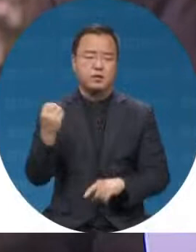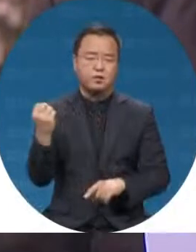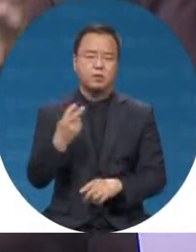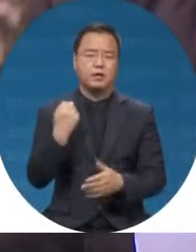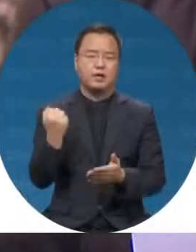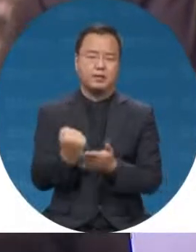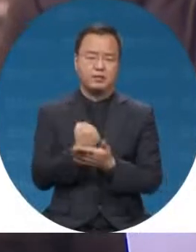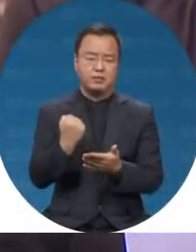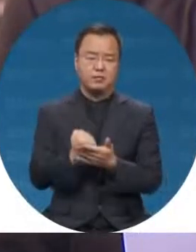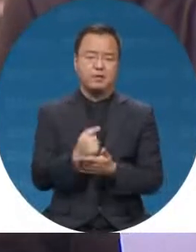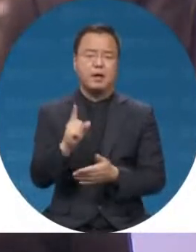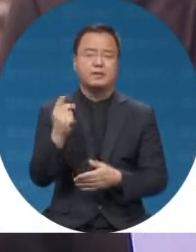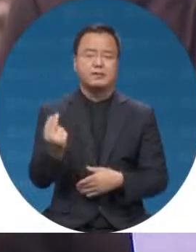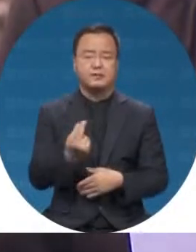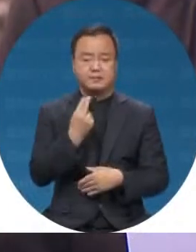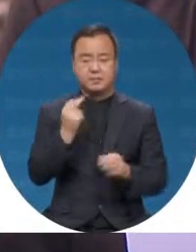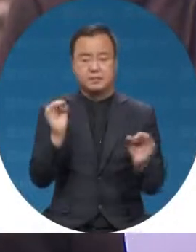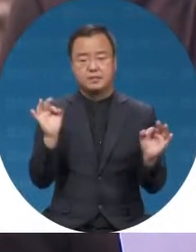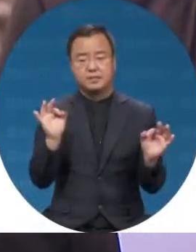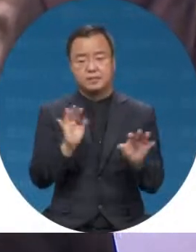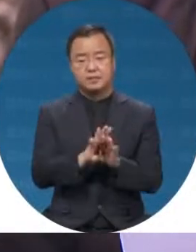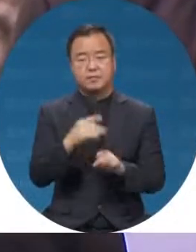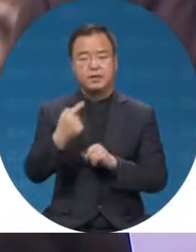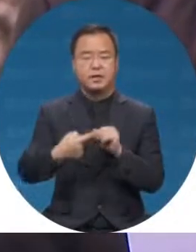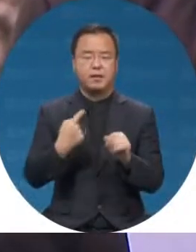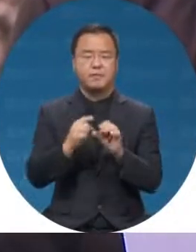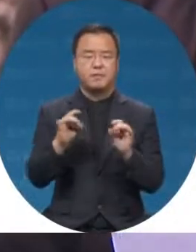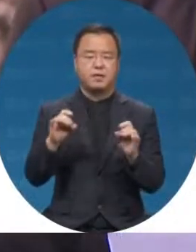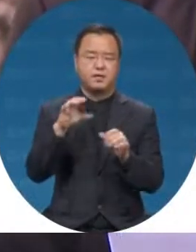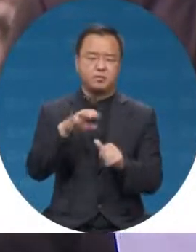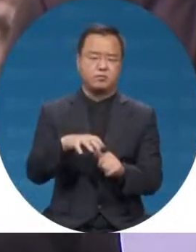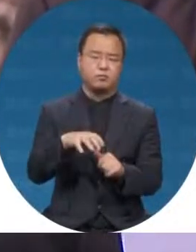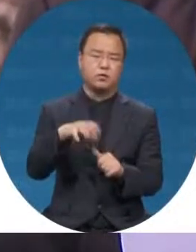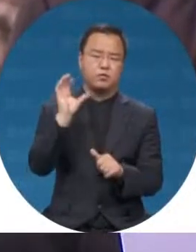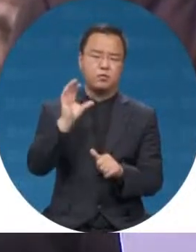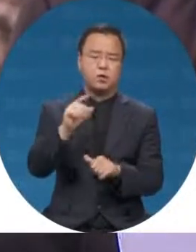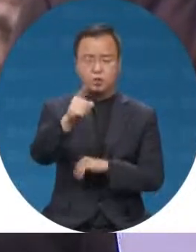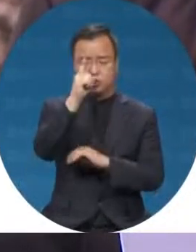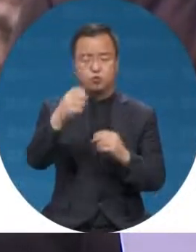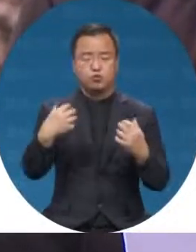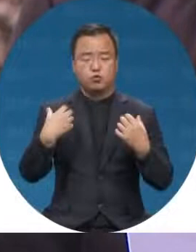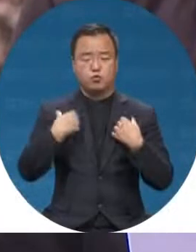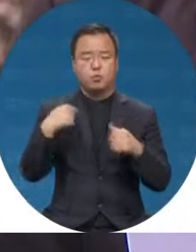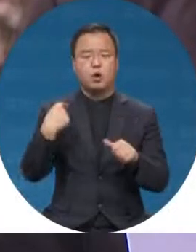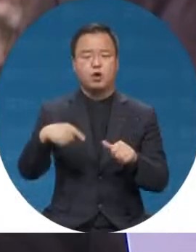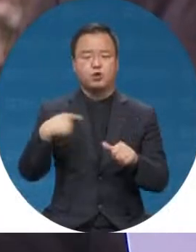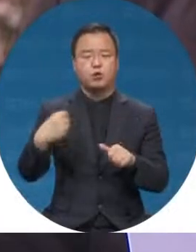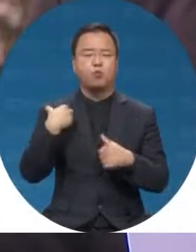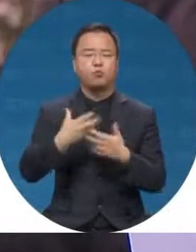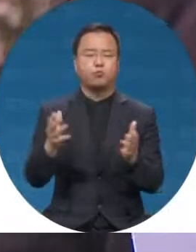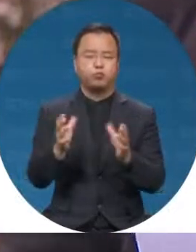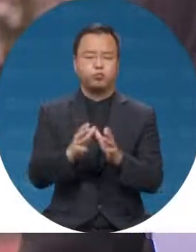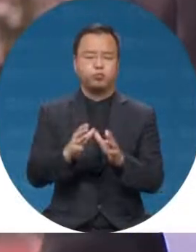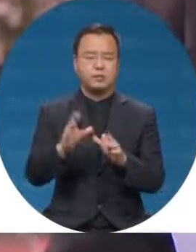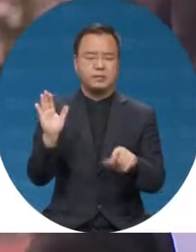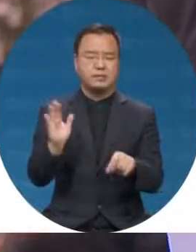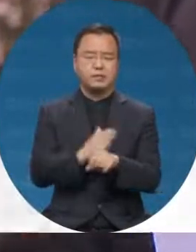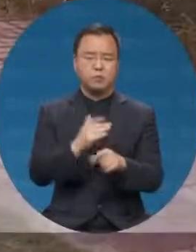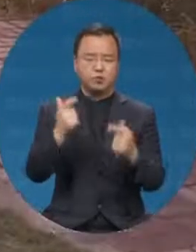생명이 사라졌습니다. 해마다 규제를 완화한 문재인 정부와 유은혜 교육부의 명백한